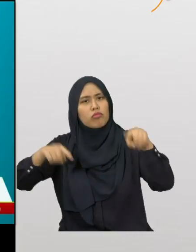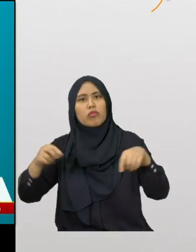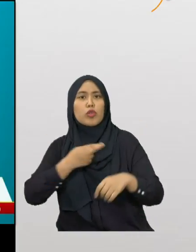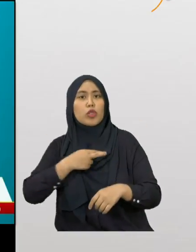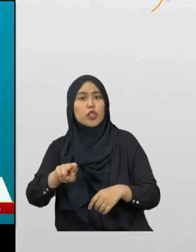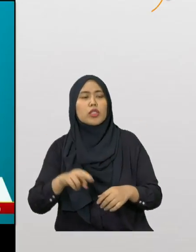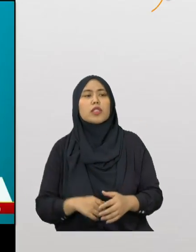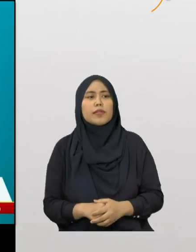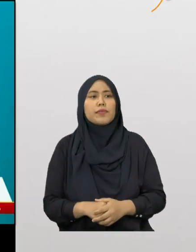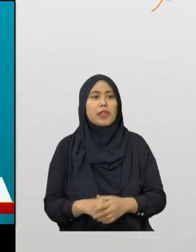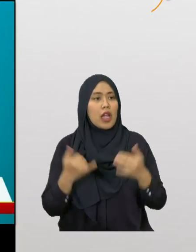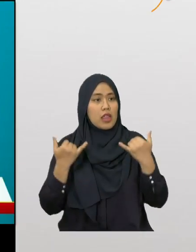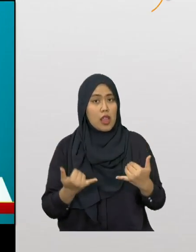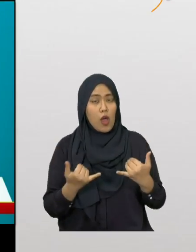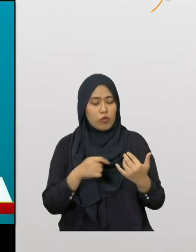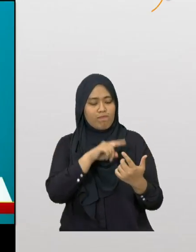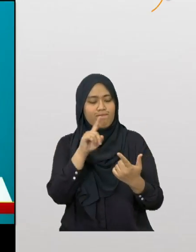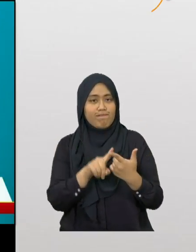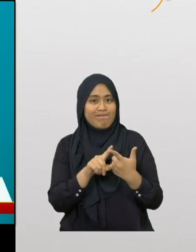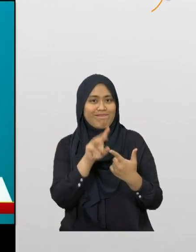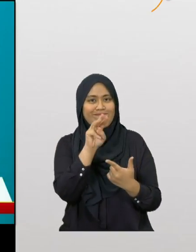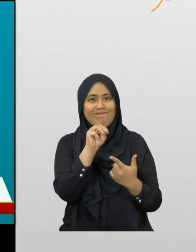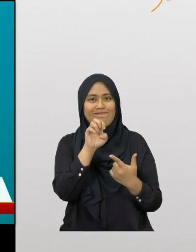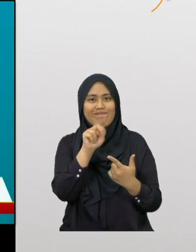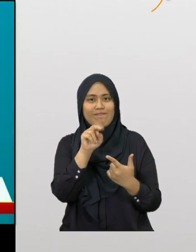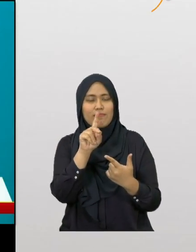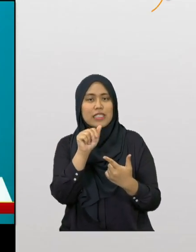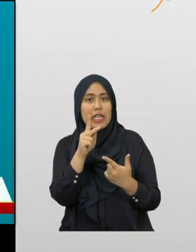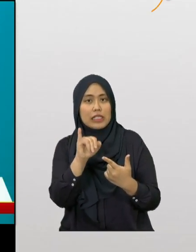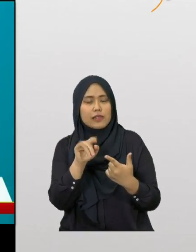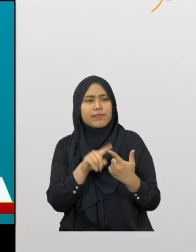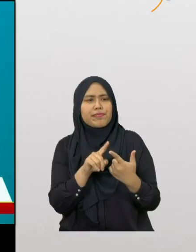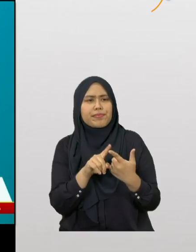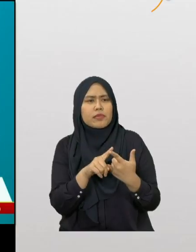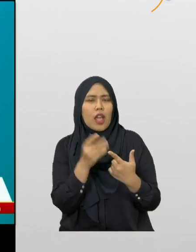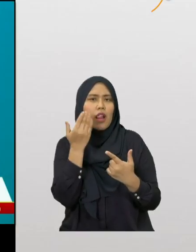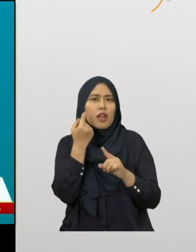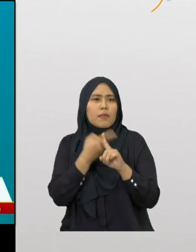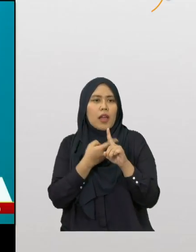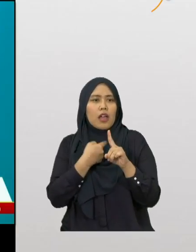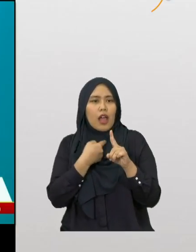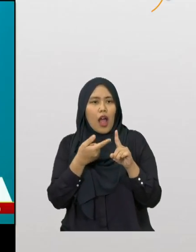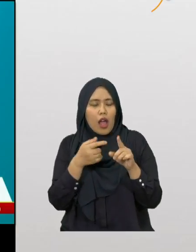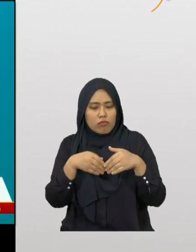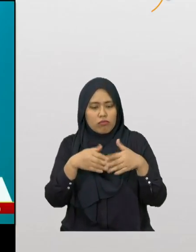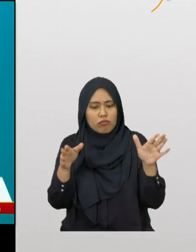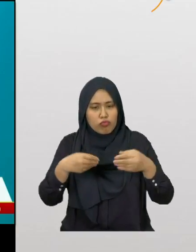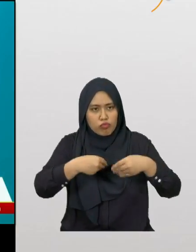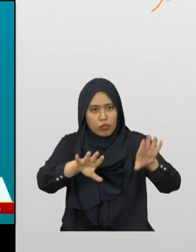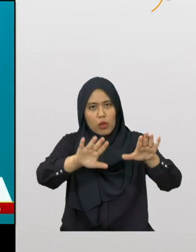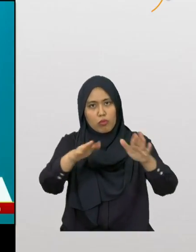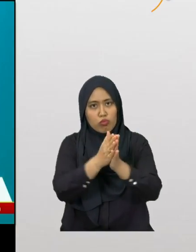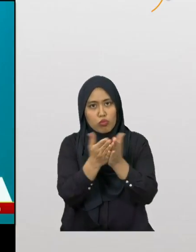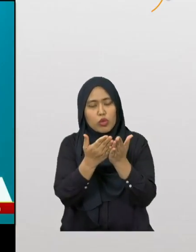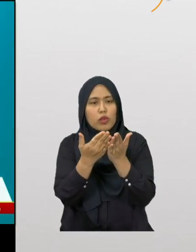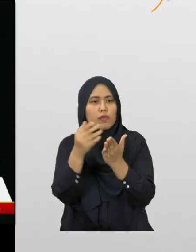Sekarang saya sentuh tentang mendaki pula. Bulan lalu, saya melancarkan buku riwayat hidup Encik Siddiq Sanif